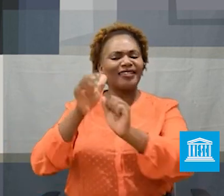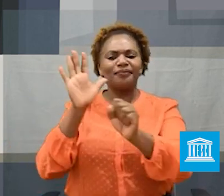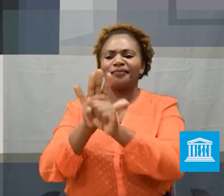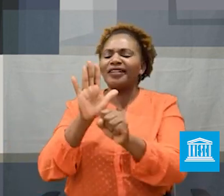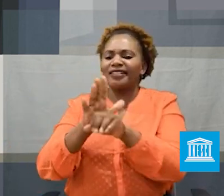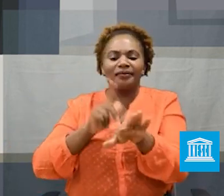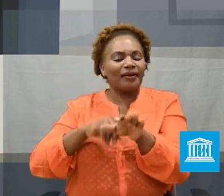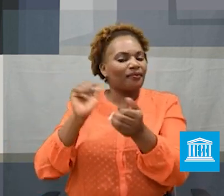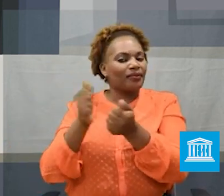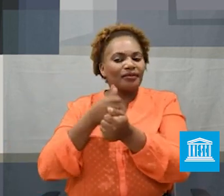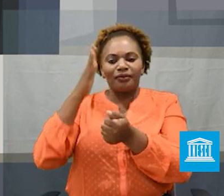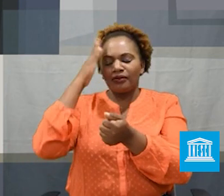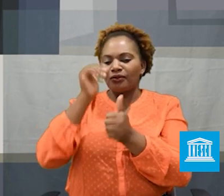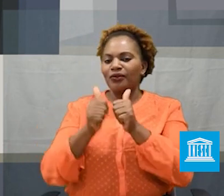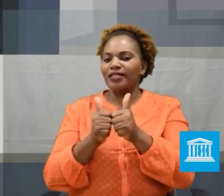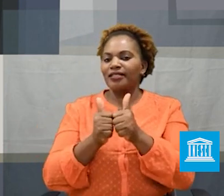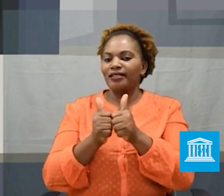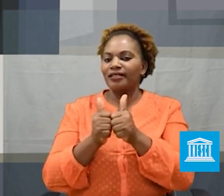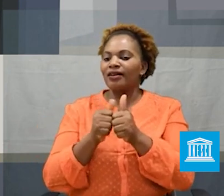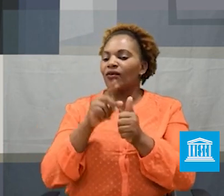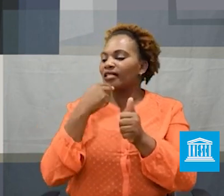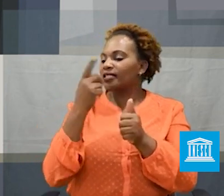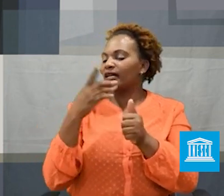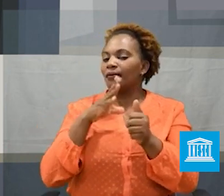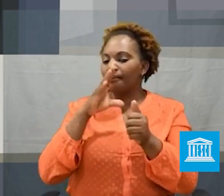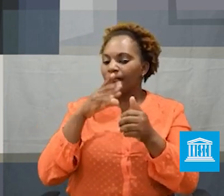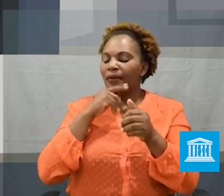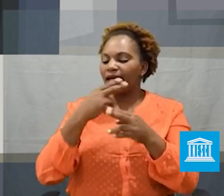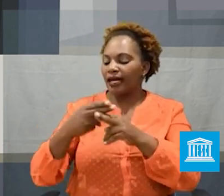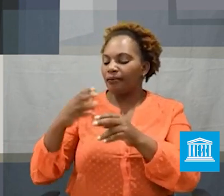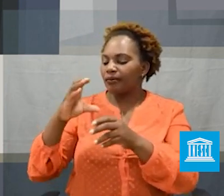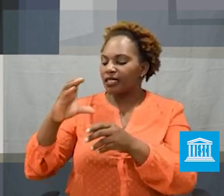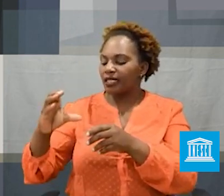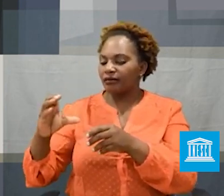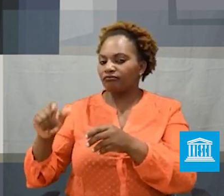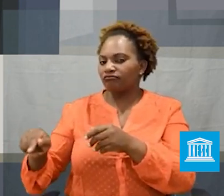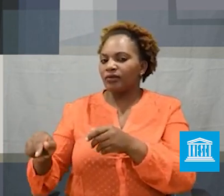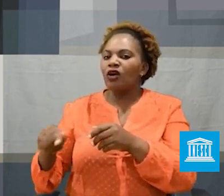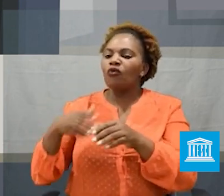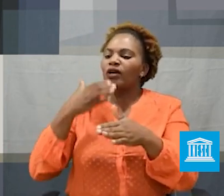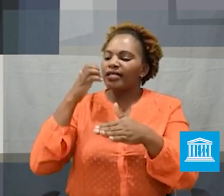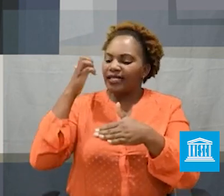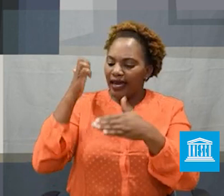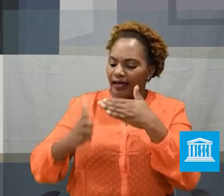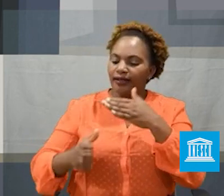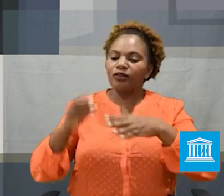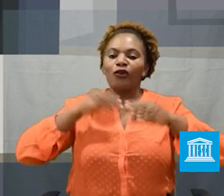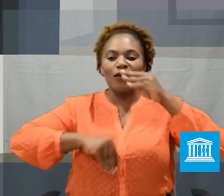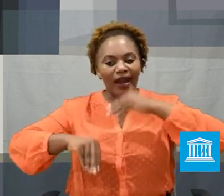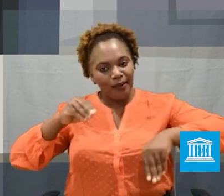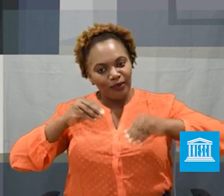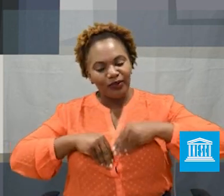ny safidinao ka tsy arako tsony. Tadidinao ve ilay noresahako taminao maliny e? Imendrika e! Nilaza izy fa anafoana tanteraka ny